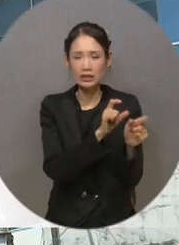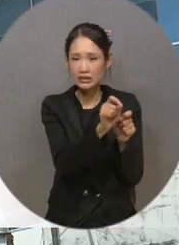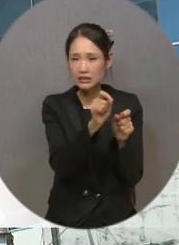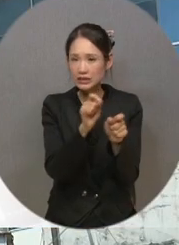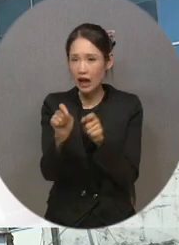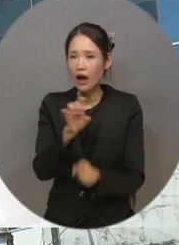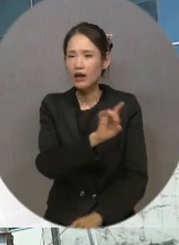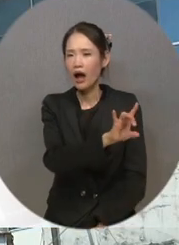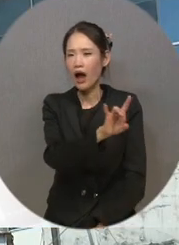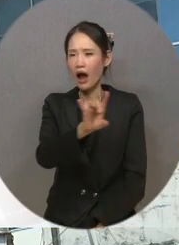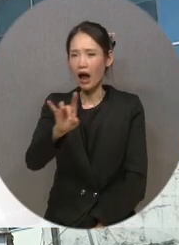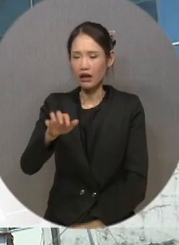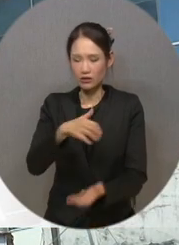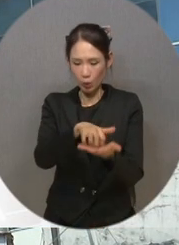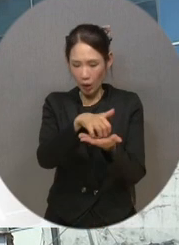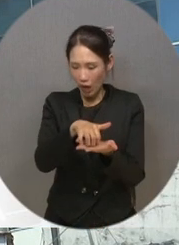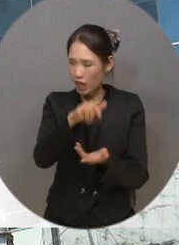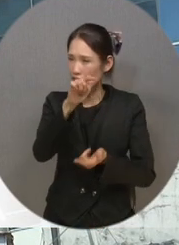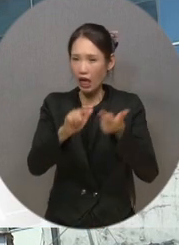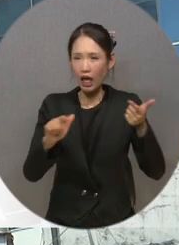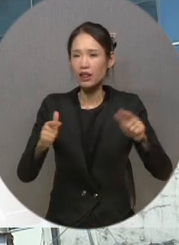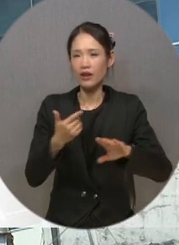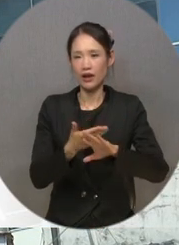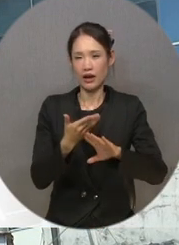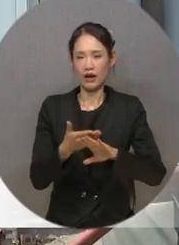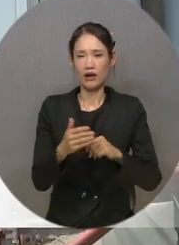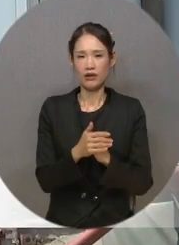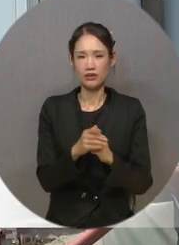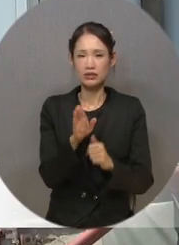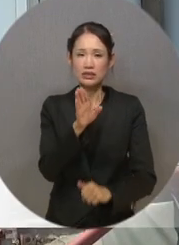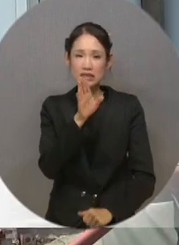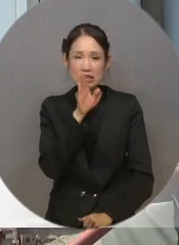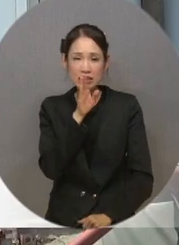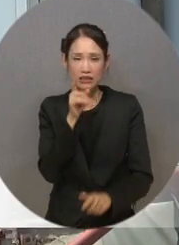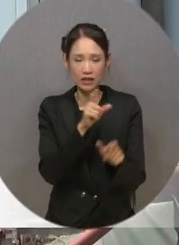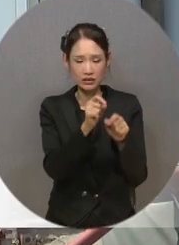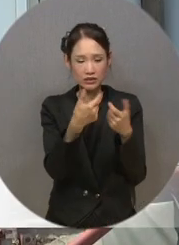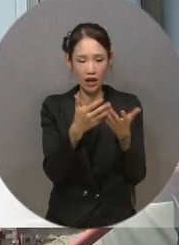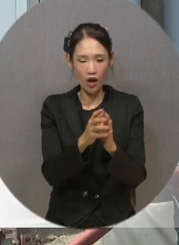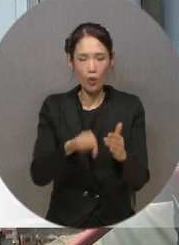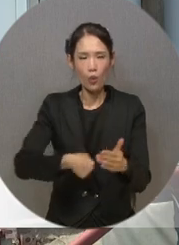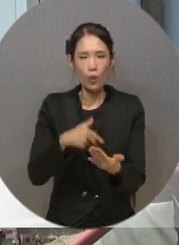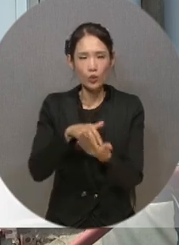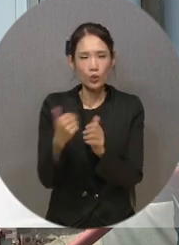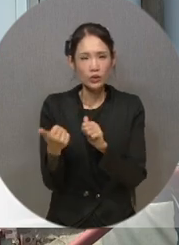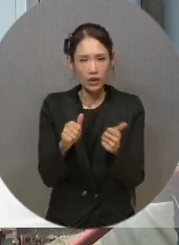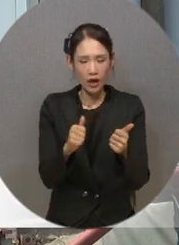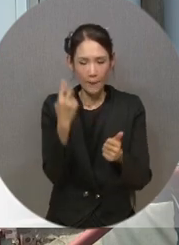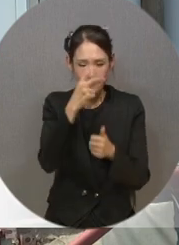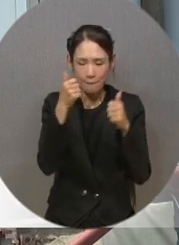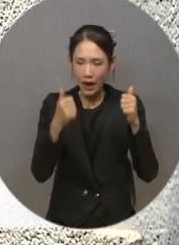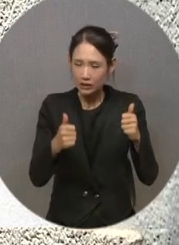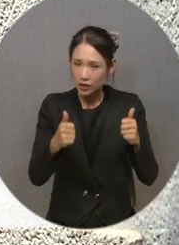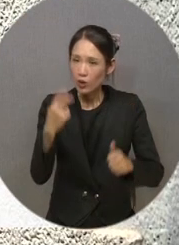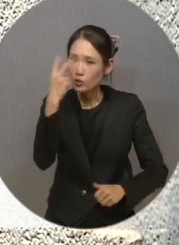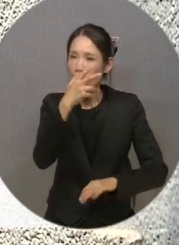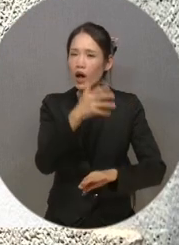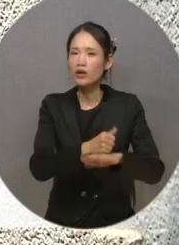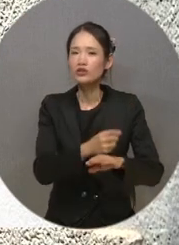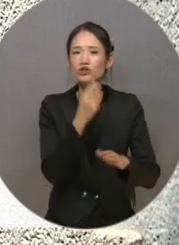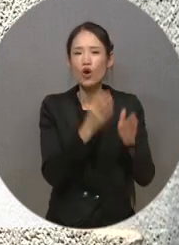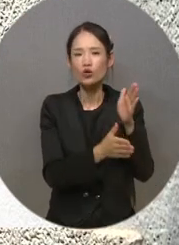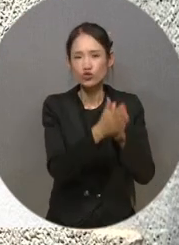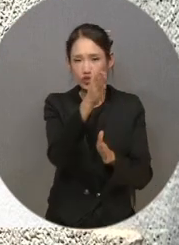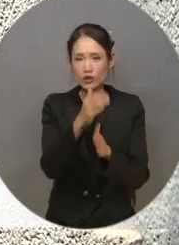고독사 통계가 제각각이라는 겁니다. 실제 지자체의 고독사 판정 기준을 조사한 결과 서울시와 부산시는